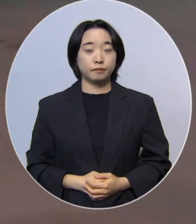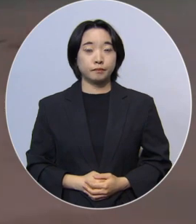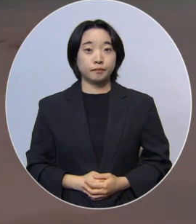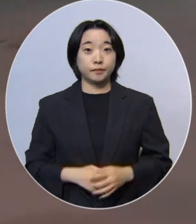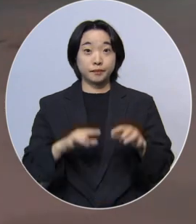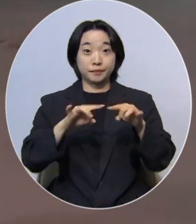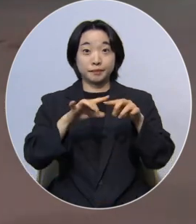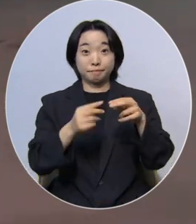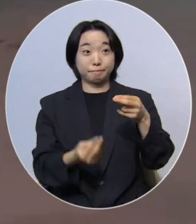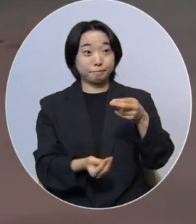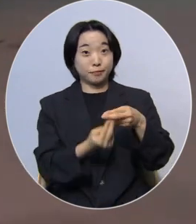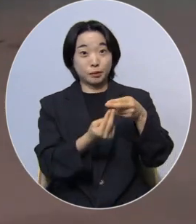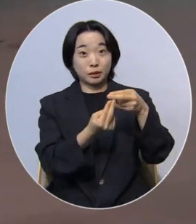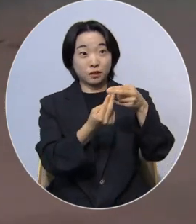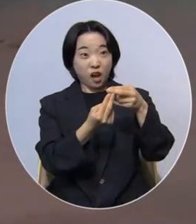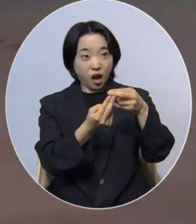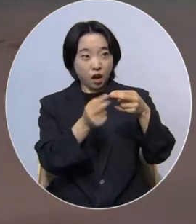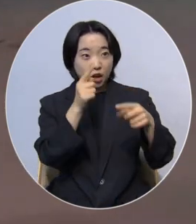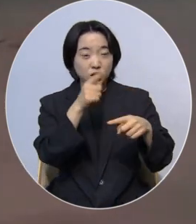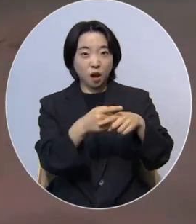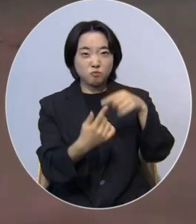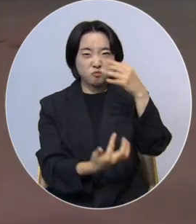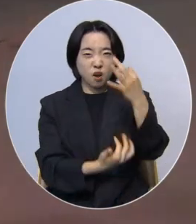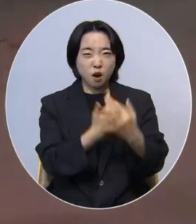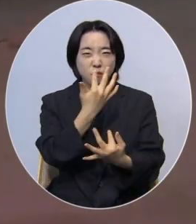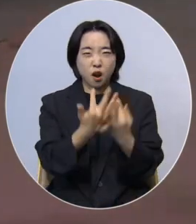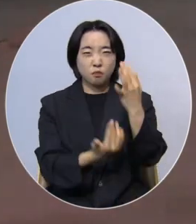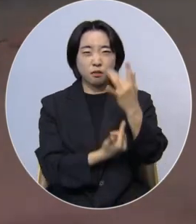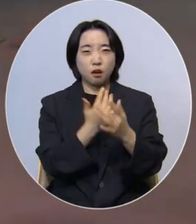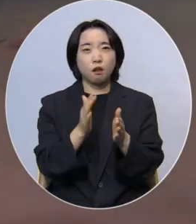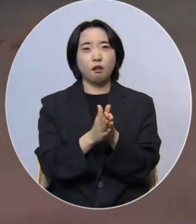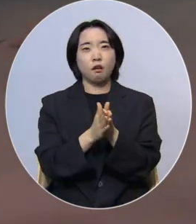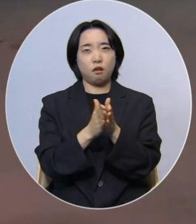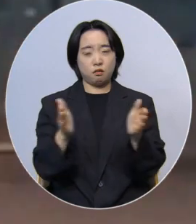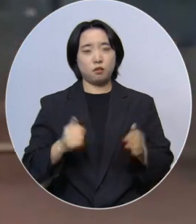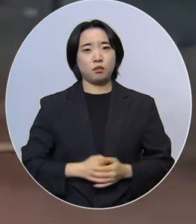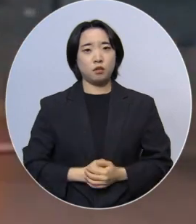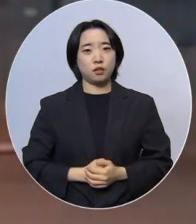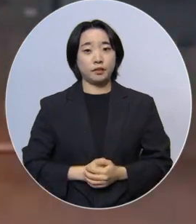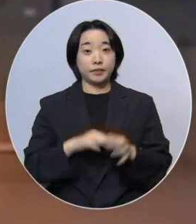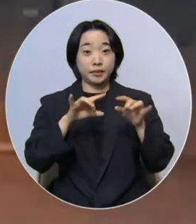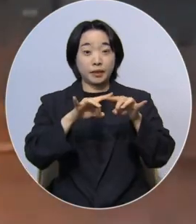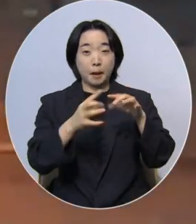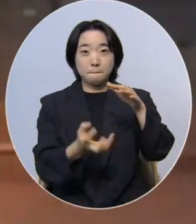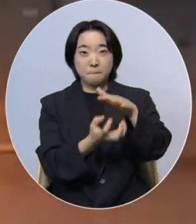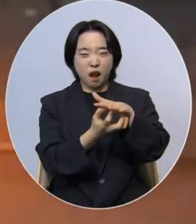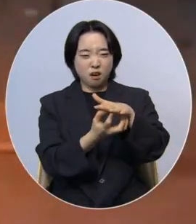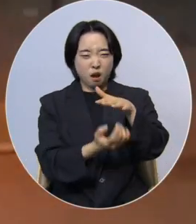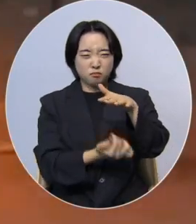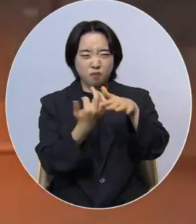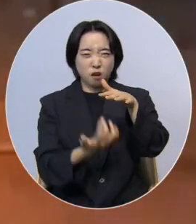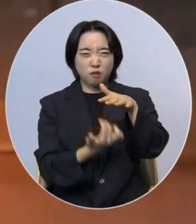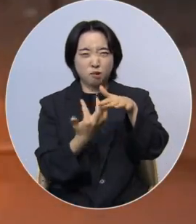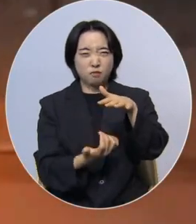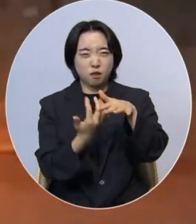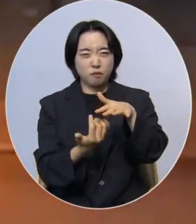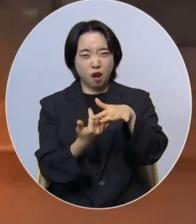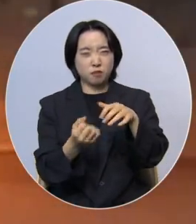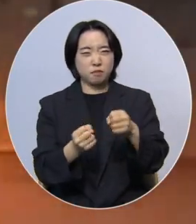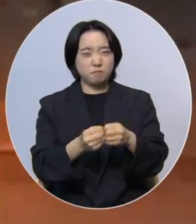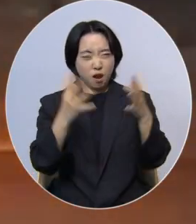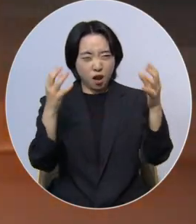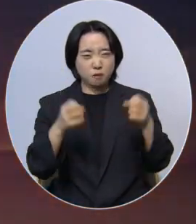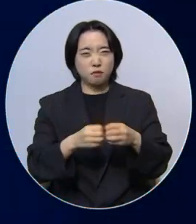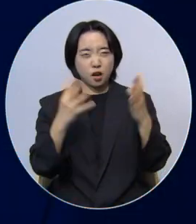충전 중이던 전동 킥보드에서 갑자기 불이 타오릅니다. 배터리가 폭발하고 불은 주변을 다 삼킬 정도로